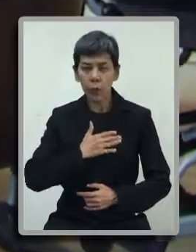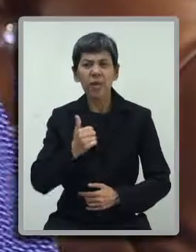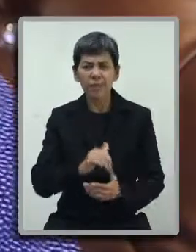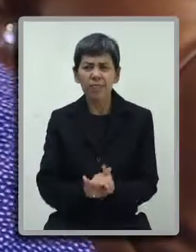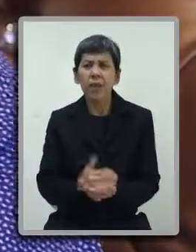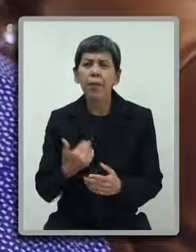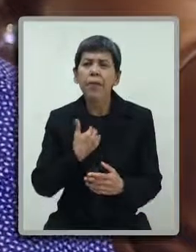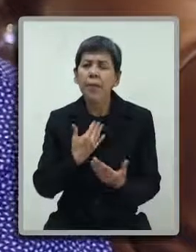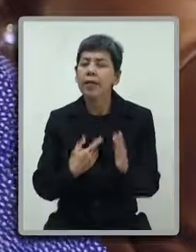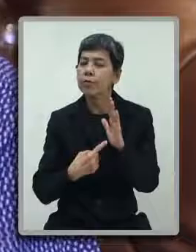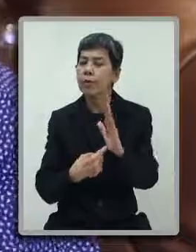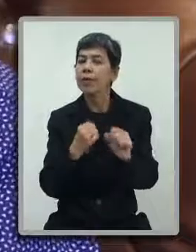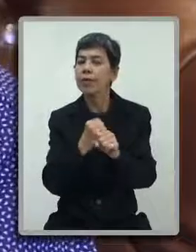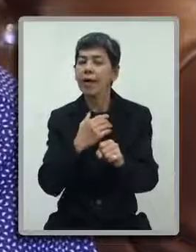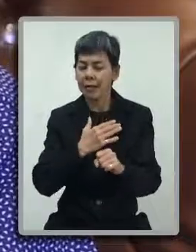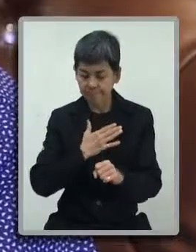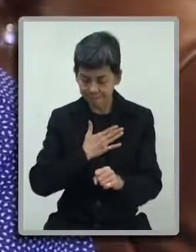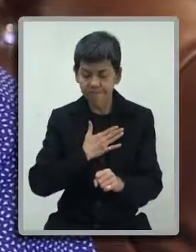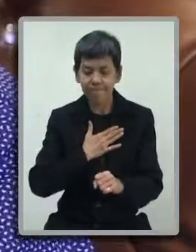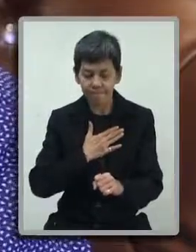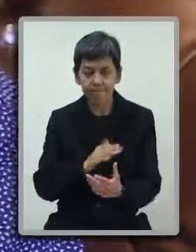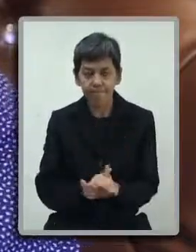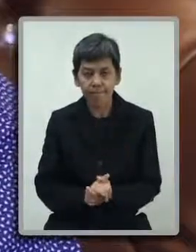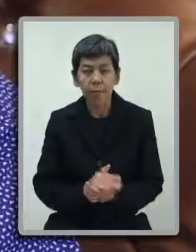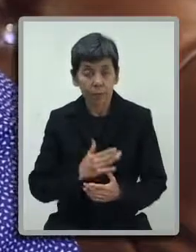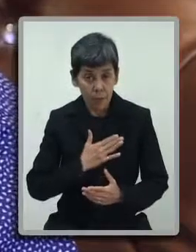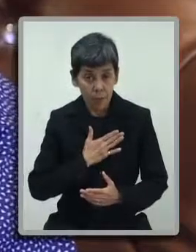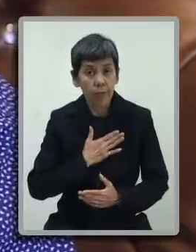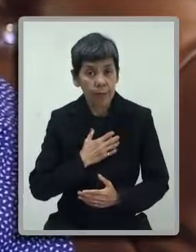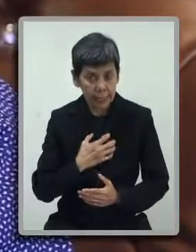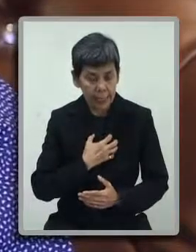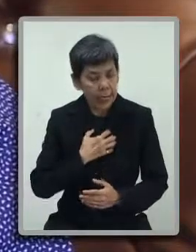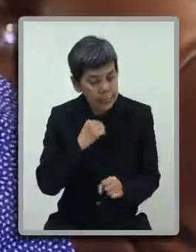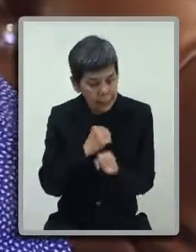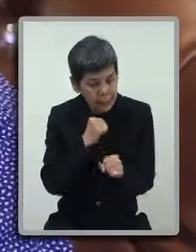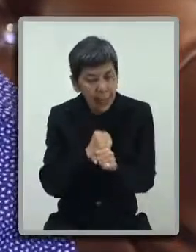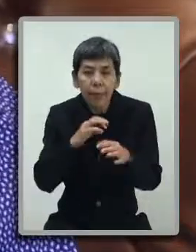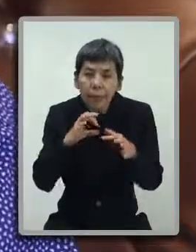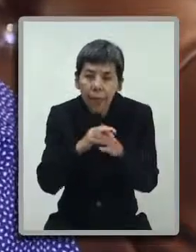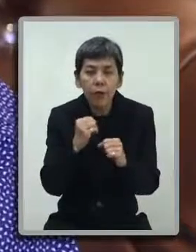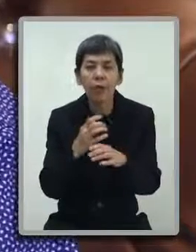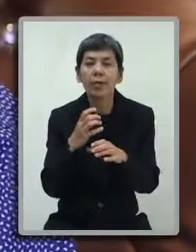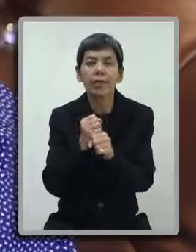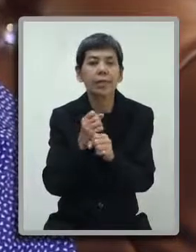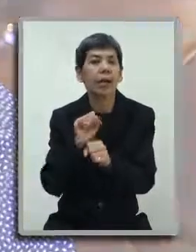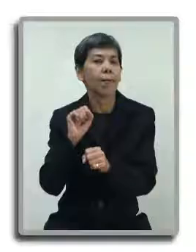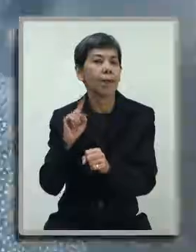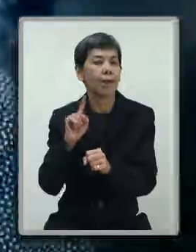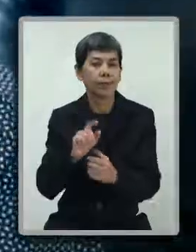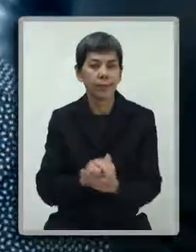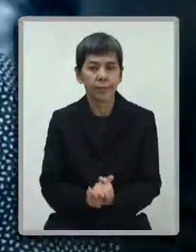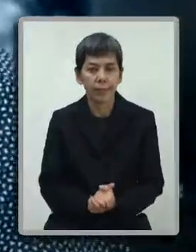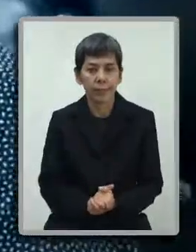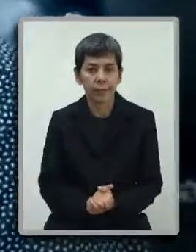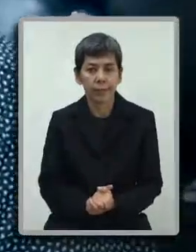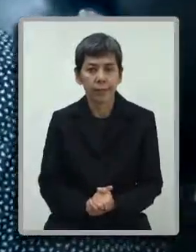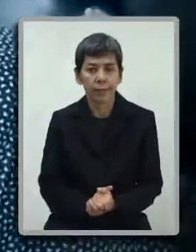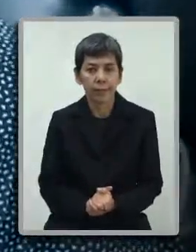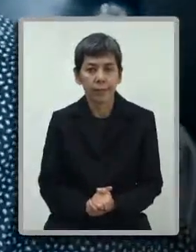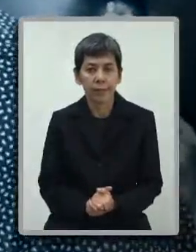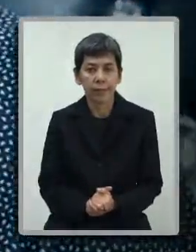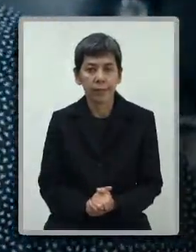ากนี่ก็เป็นสิ่งหนึ่งที่ผมอยากจะได้ทำในเรื่องของงานเชิงศิลปะ